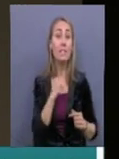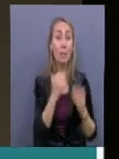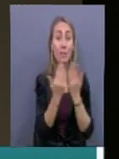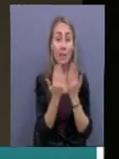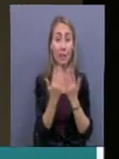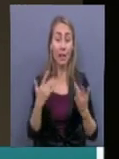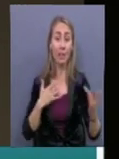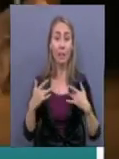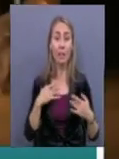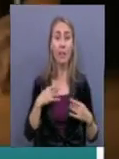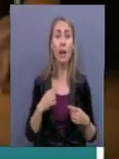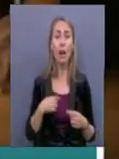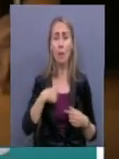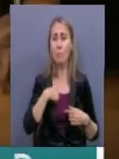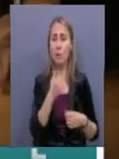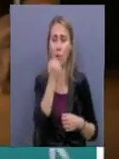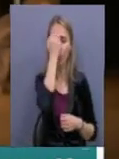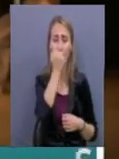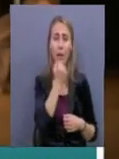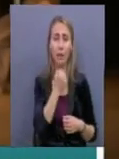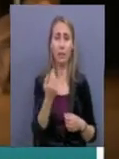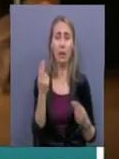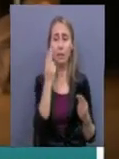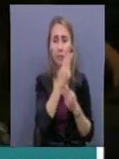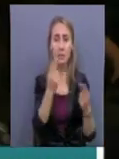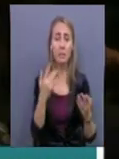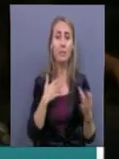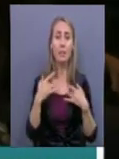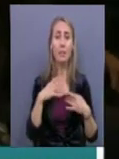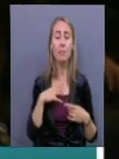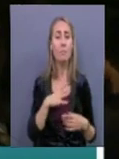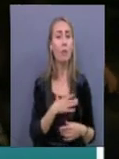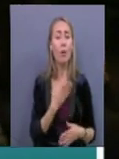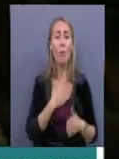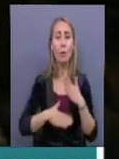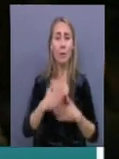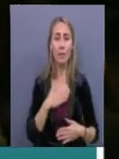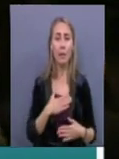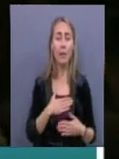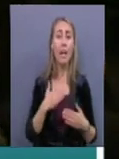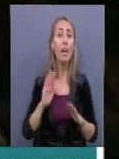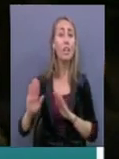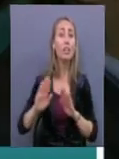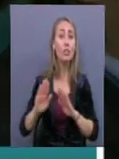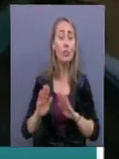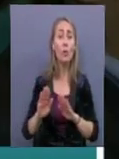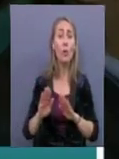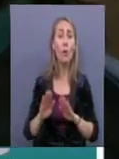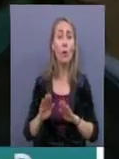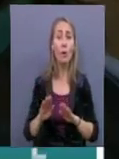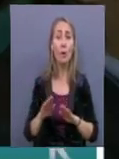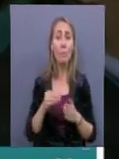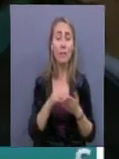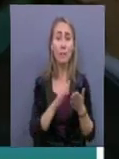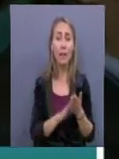деген көрерменнің ынта ықыласы да жоғары болғандығын айта кеткен жөн. Театрдың қоюшы режиссері Фархатбек Қанафин маусым қорытындысы және